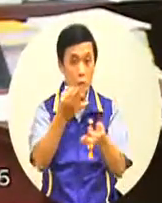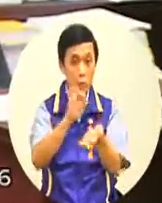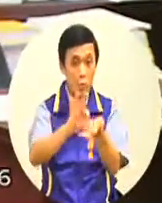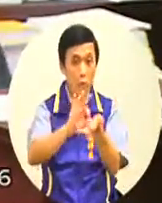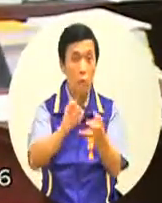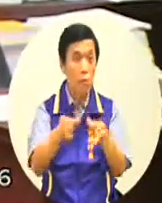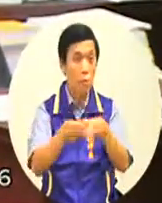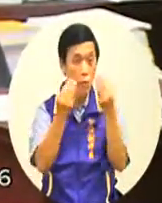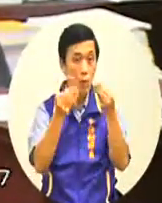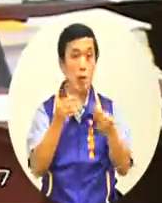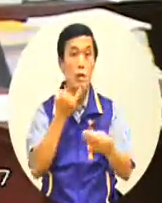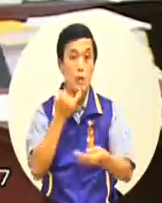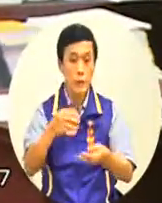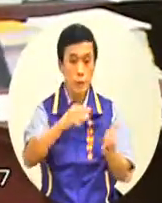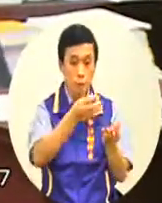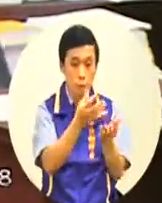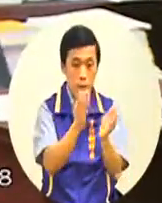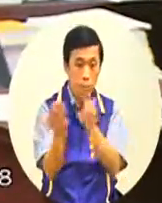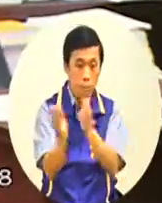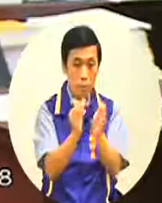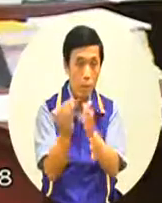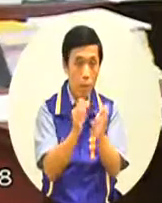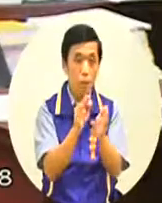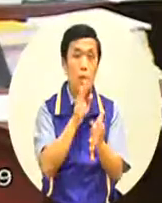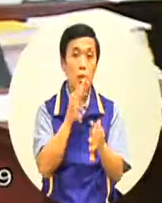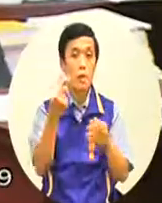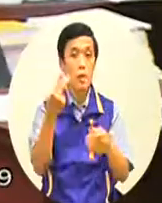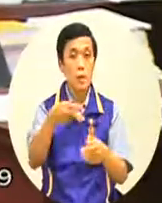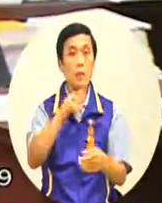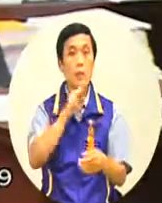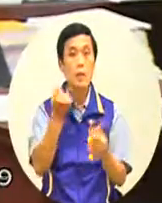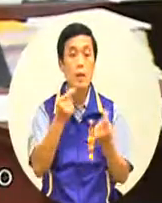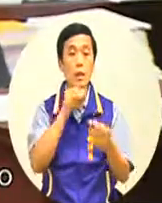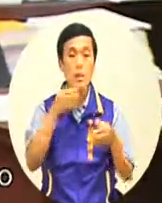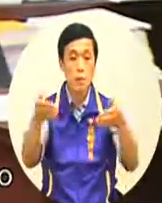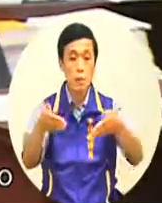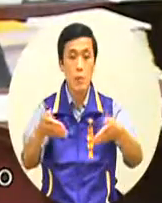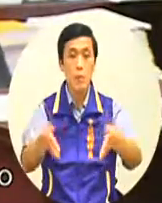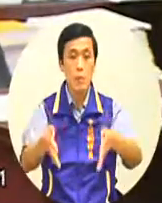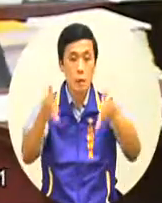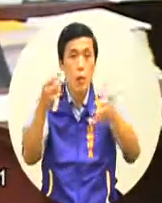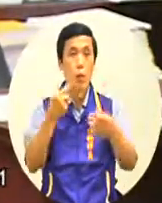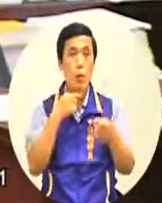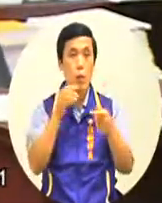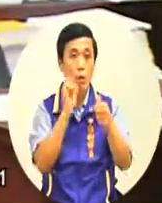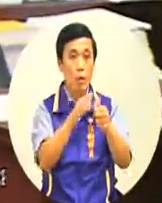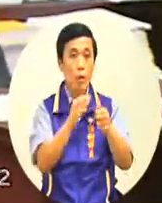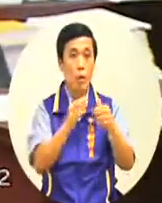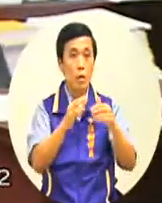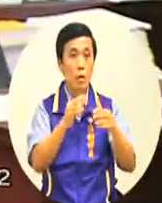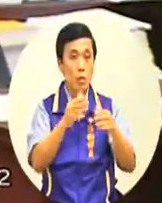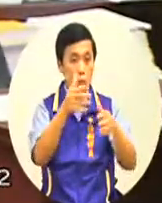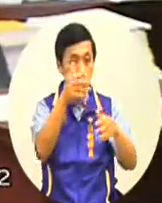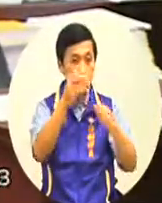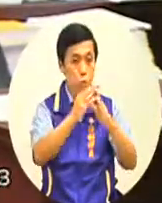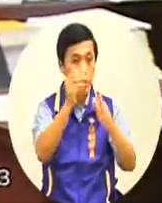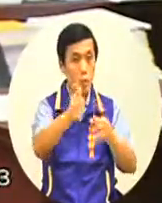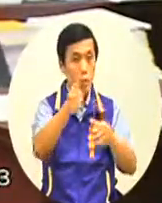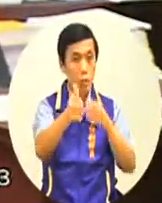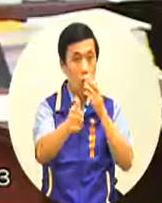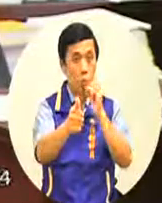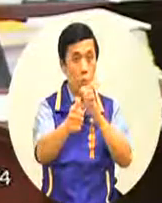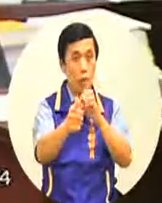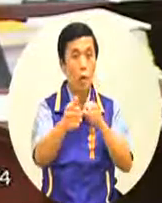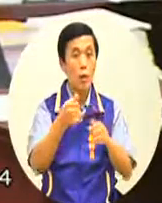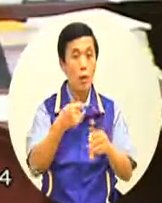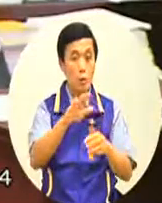它清出来，然后开始要用盖的，还是我跟公务局长、跟都发局长讲，有一些社会福利设施的